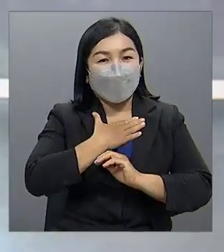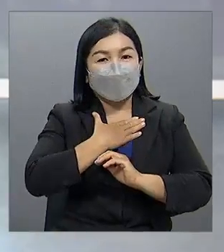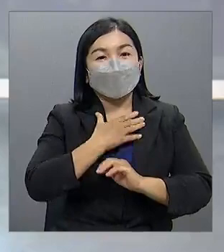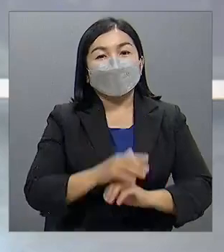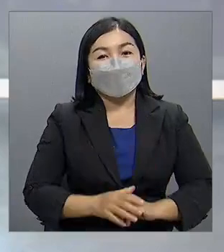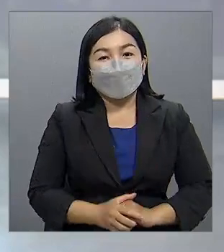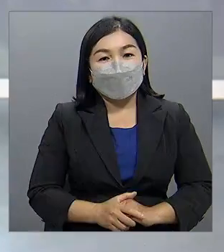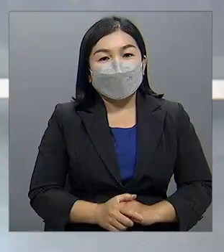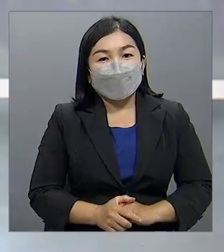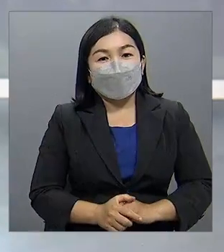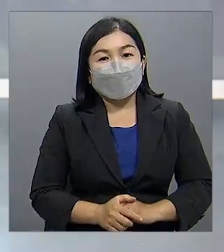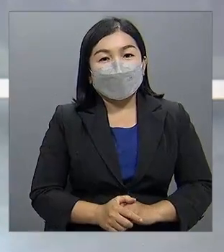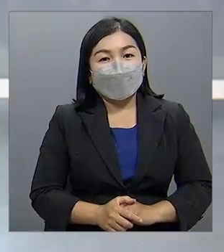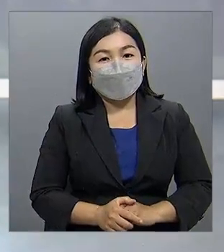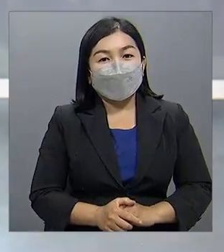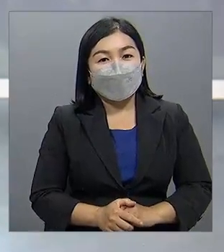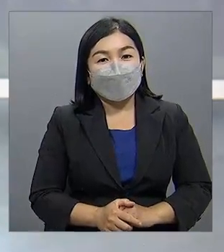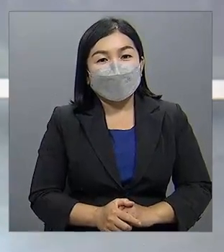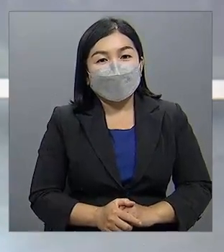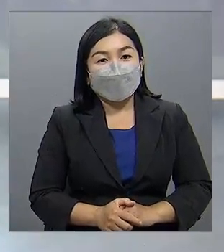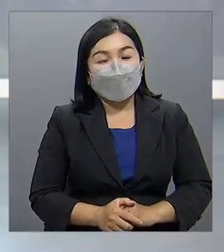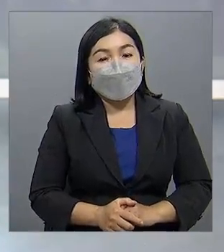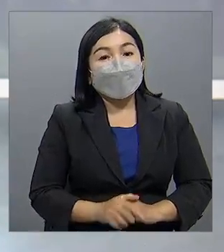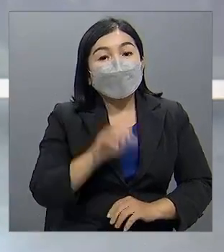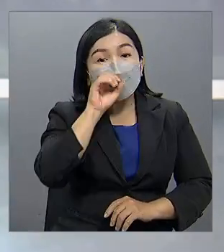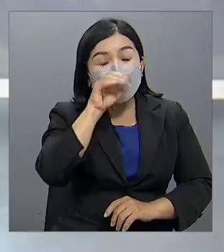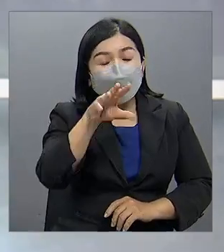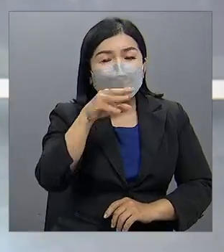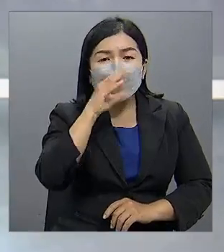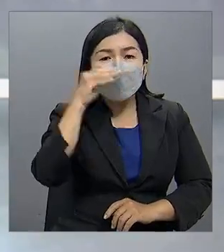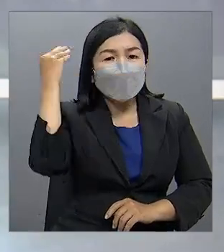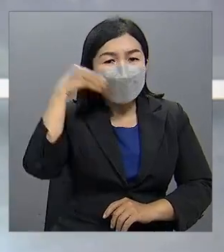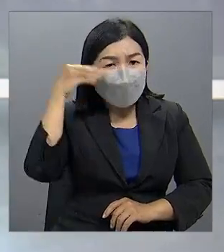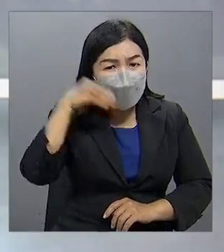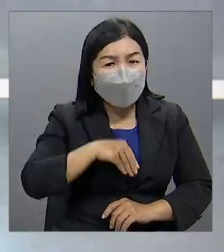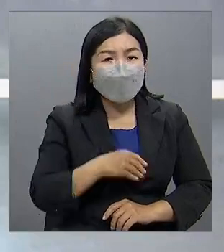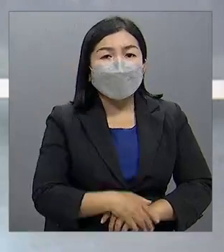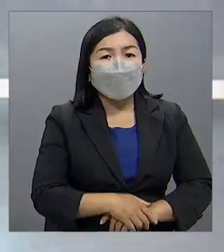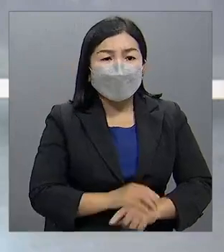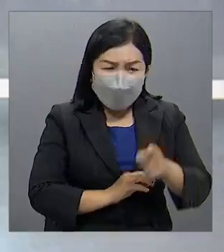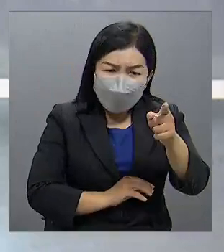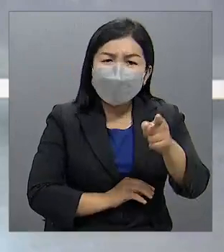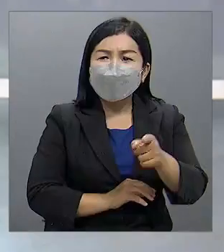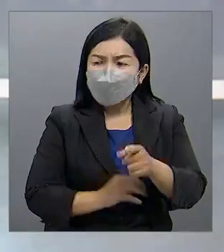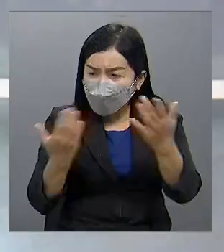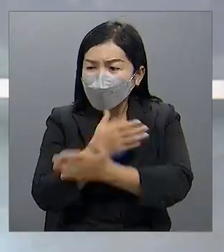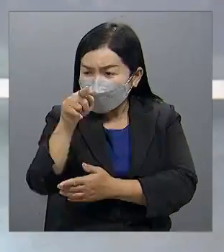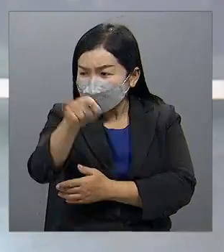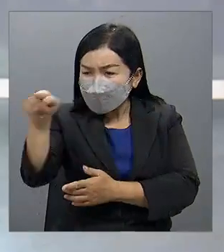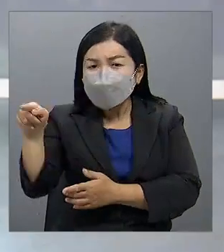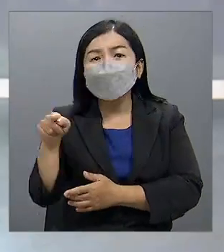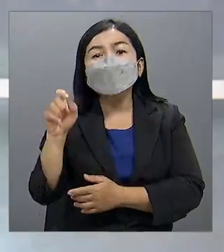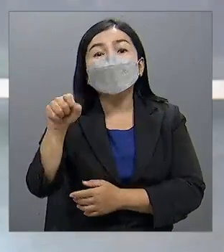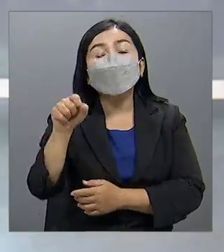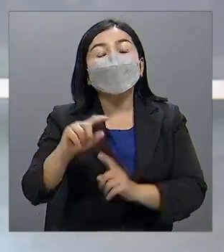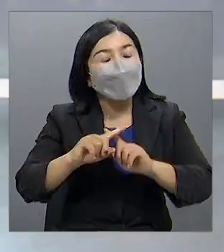see in the world นั่นเองค่ะต้องบอกเลยหลายครั้งนะเรามักจะแบบมองแล้วก็ชี้ออกไปมันต้องอย่างนั้นสิมันต้องอย่างนี้สิมันต้องอย่างนั้นสิแต่จริงๆ